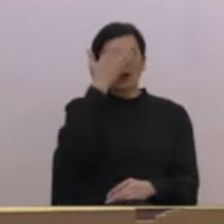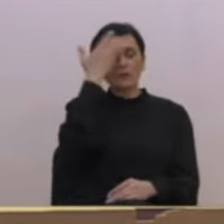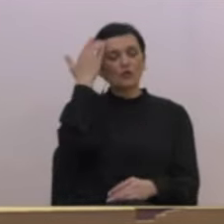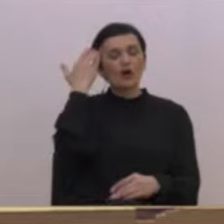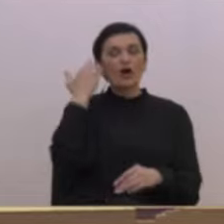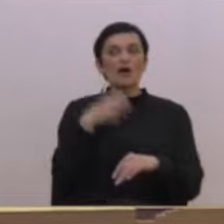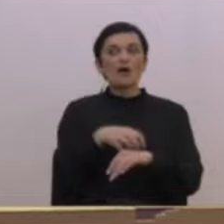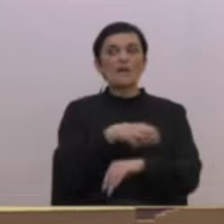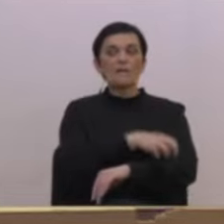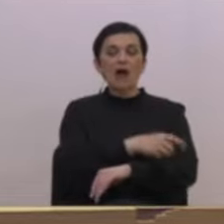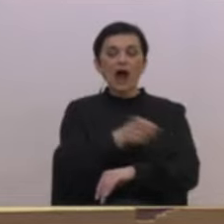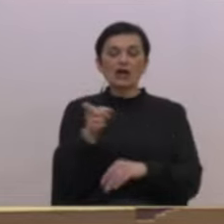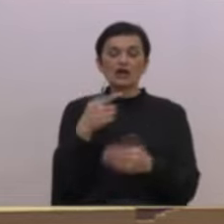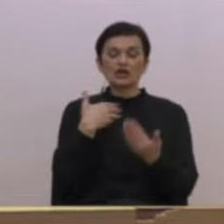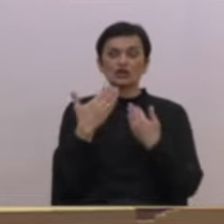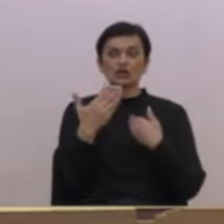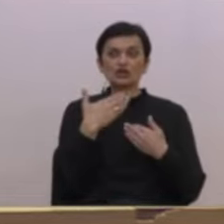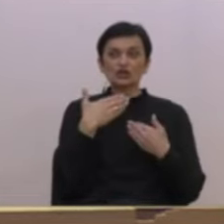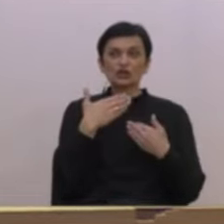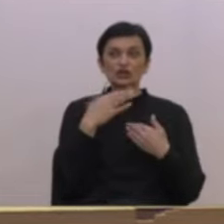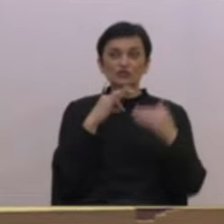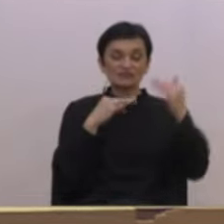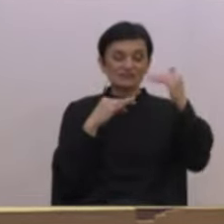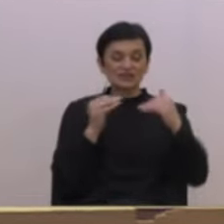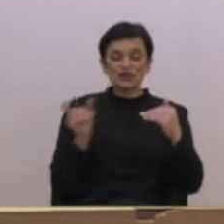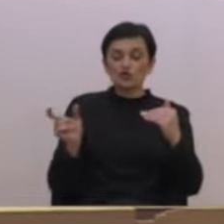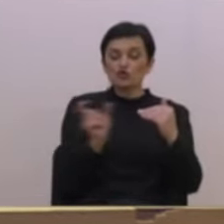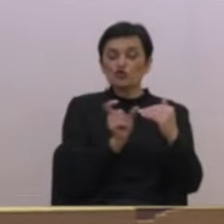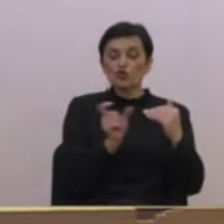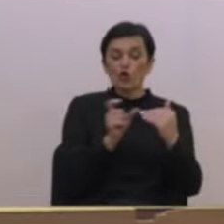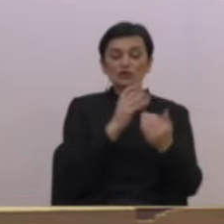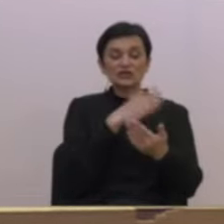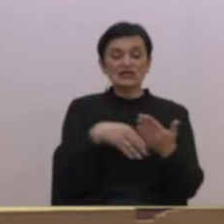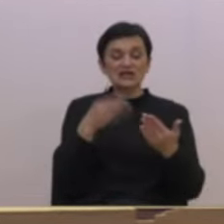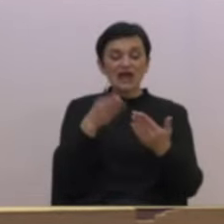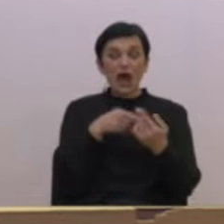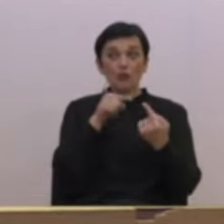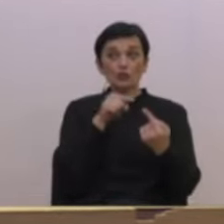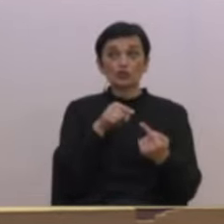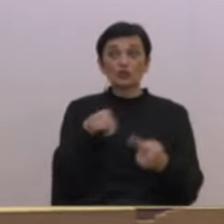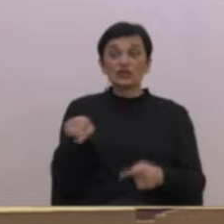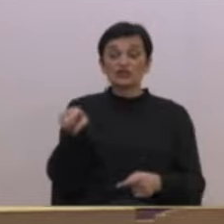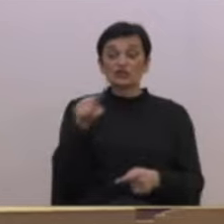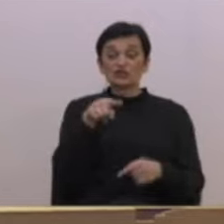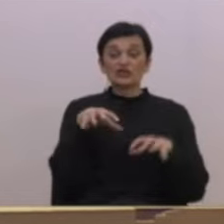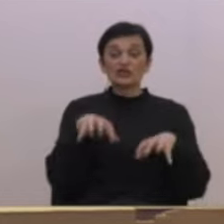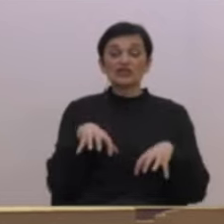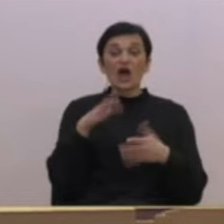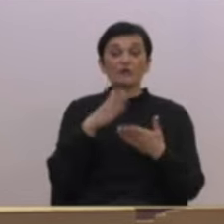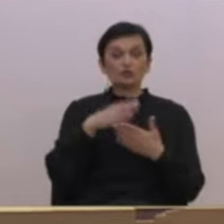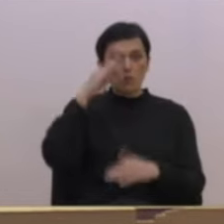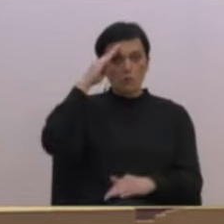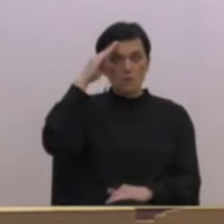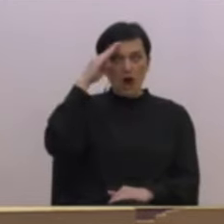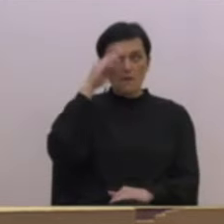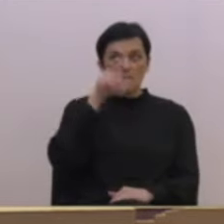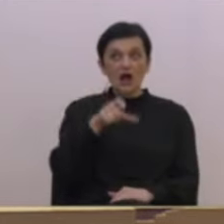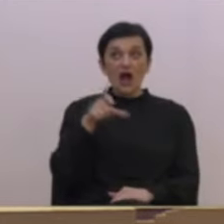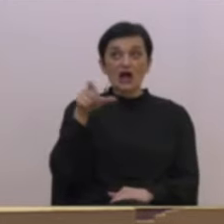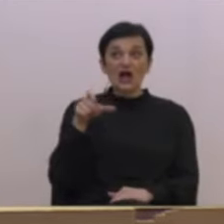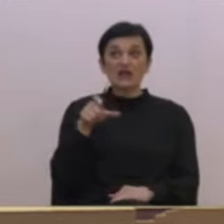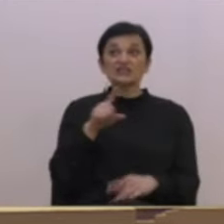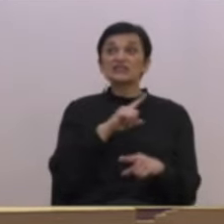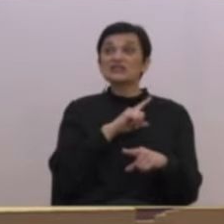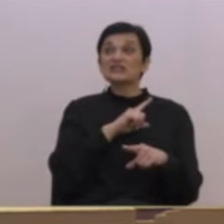პარტიებს, რომლებიც კოტირების გაუქმების წინააღმდეგი არიან. ყველა მათგანს თავმჯდომარედ ყავს მამაკაცი. ხოდაი